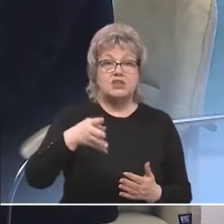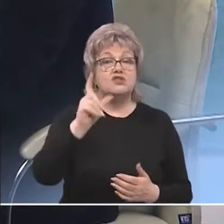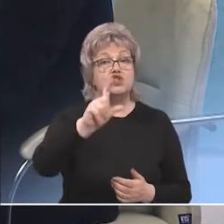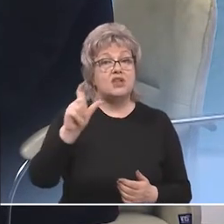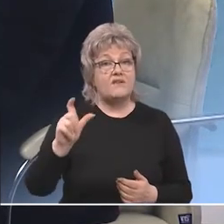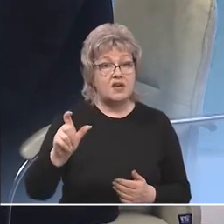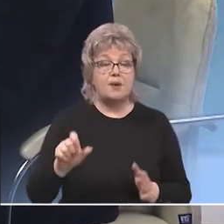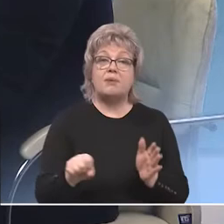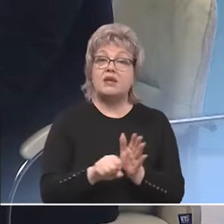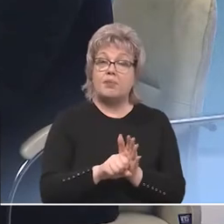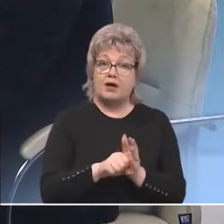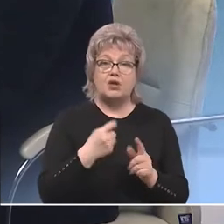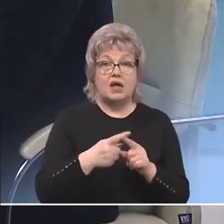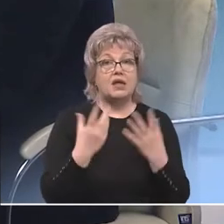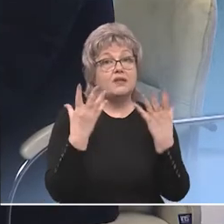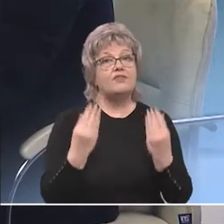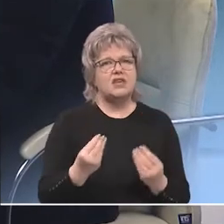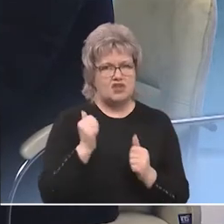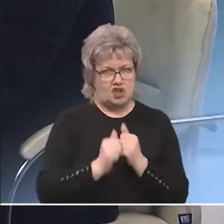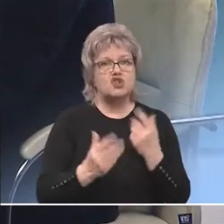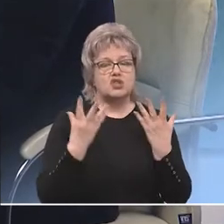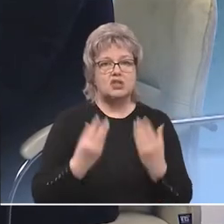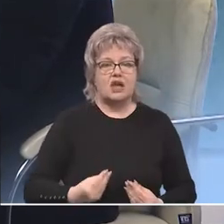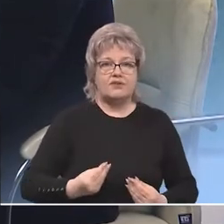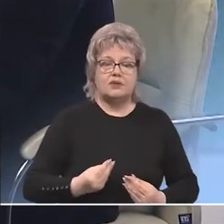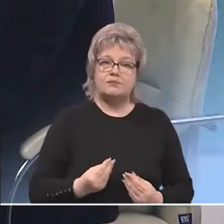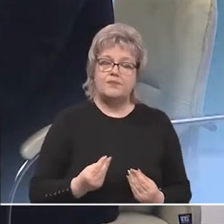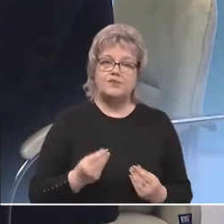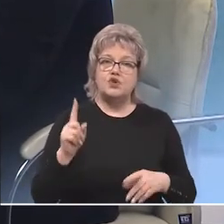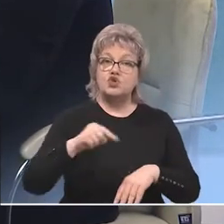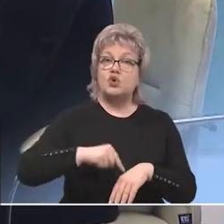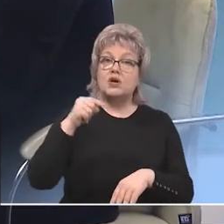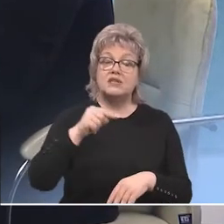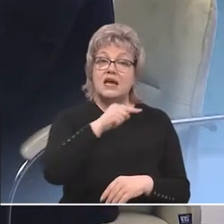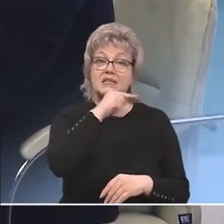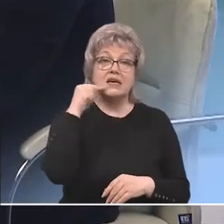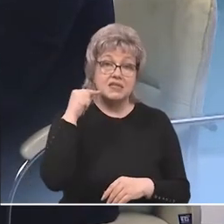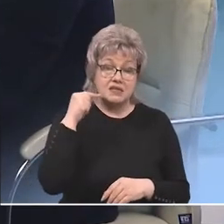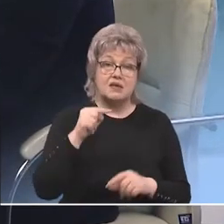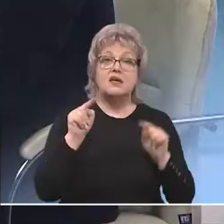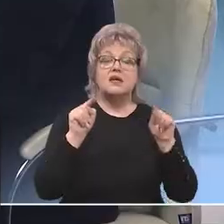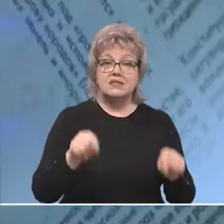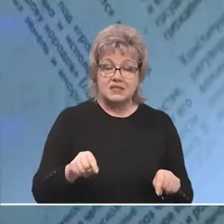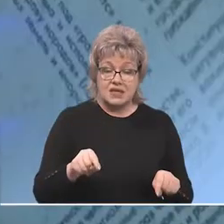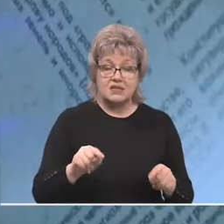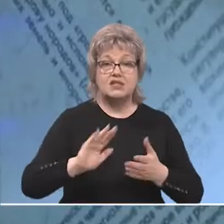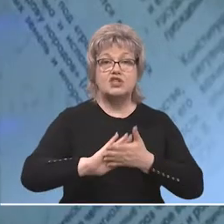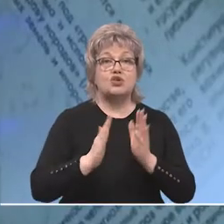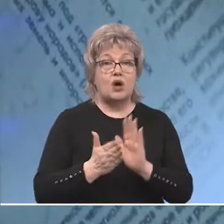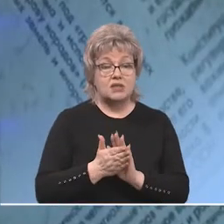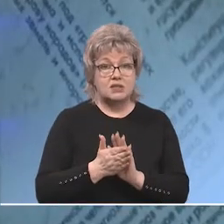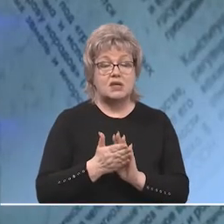человек погибают. Это в день. Ежедневно. Ежедневно, да. Что касается России, то здесь эпидемиологическая